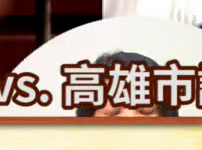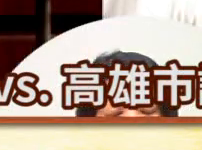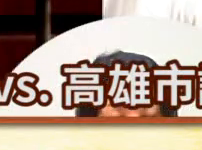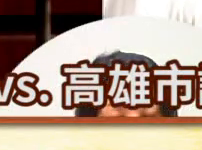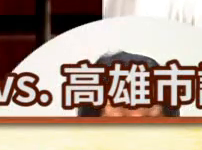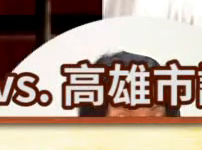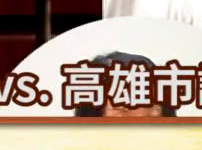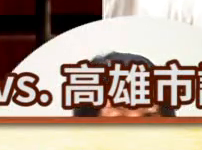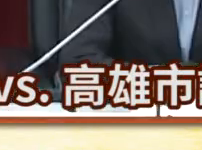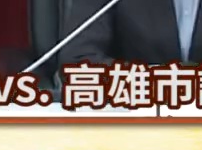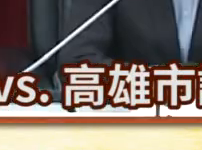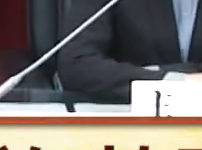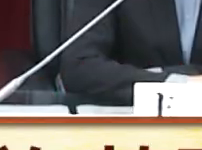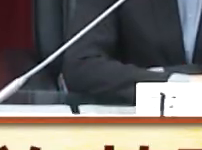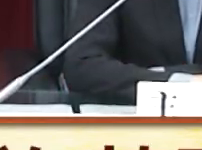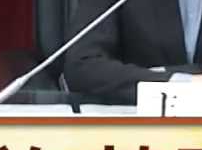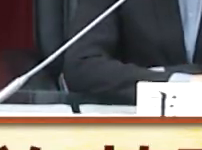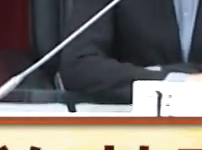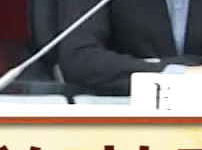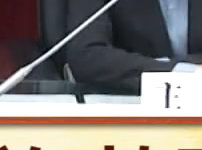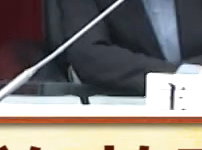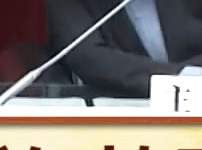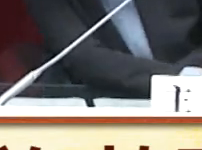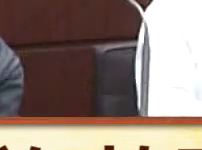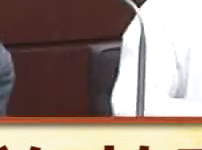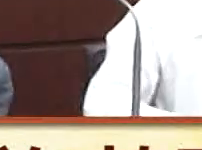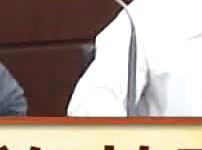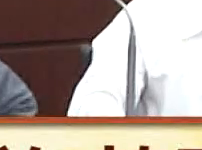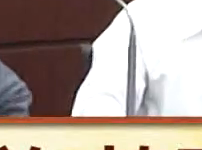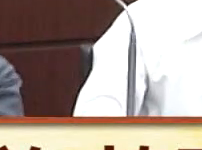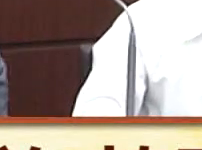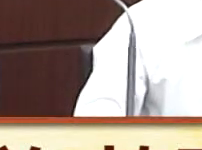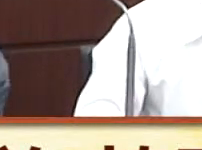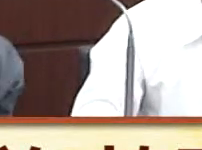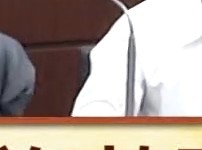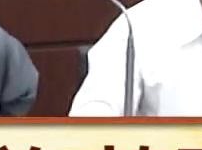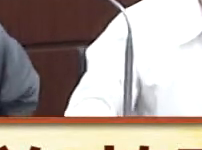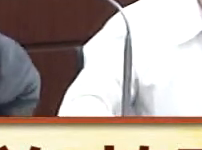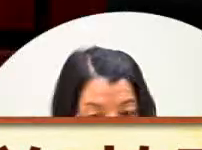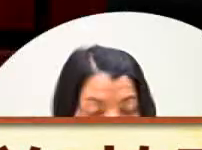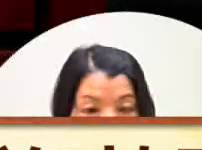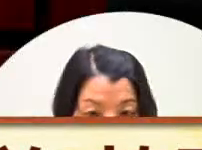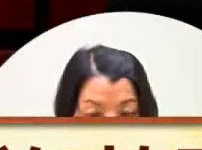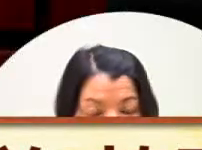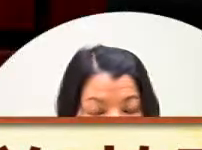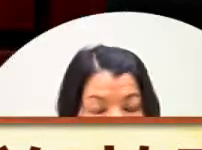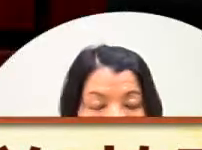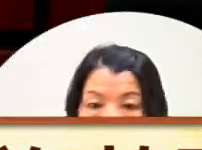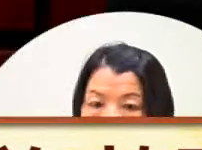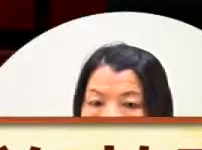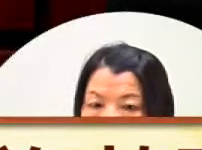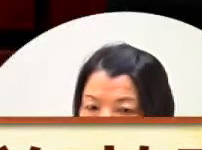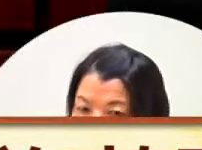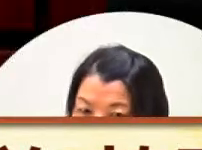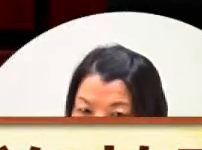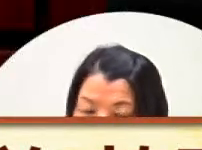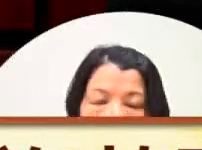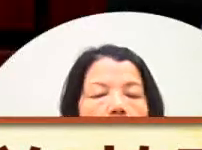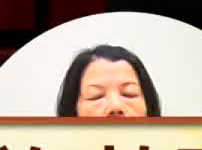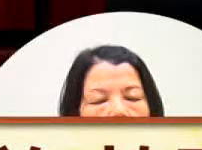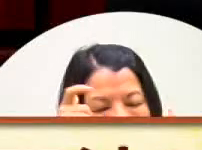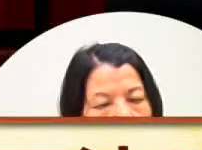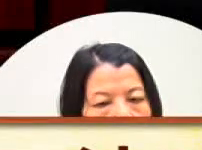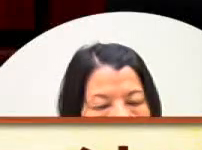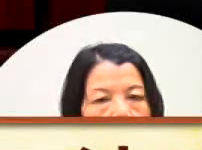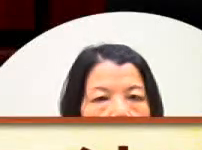你很聪明， 但是我非发大财不行。 问到灾情红日时，又过一句发大财，陈志忠苦笑嘛，即句讲韩国瑜选情，讲要